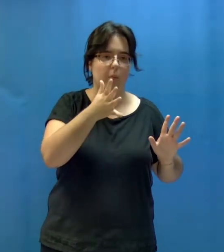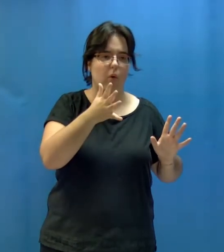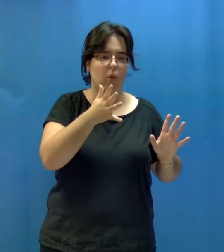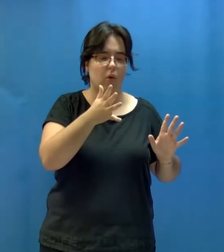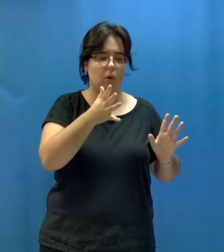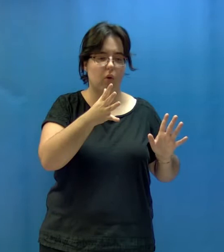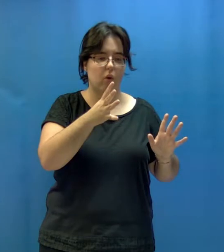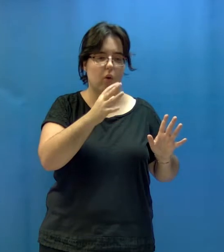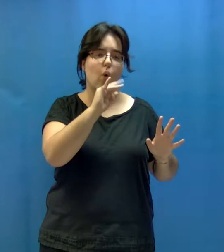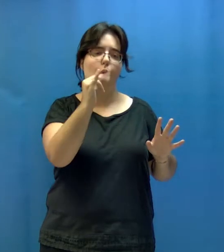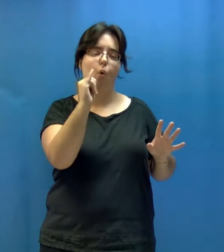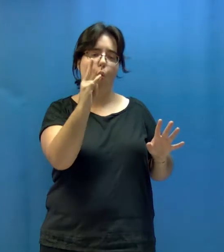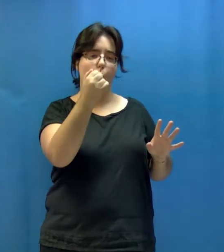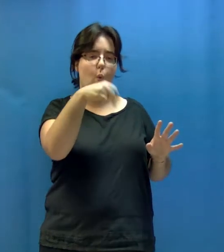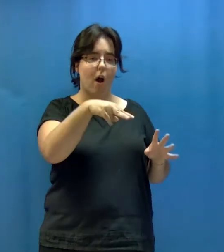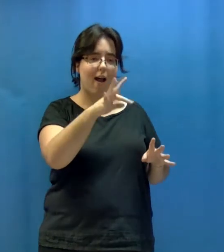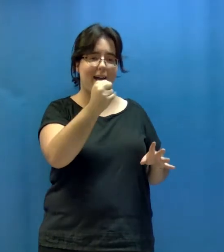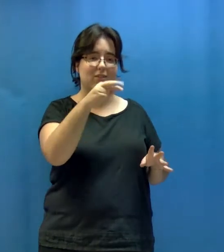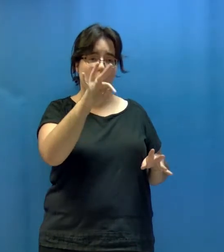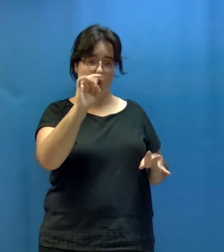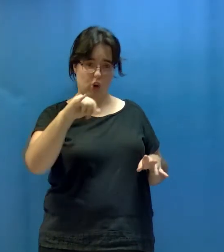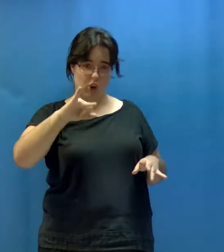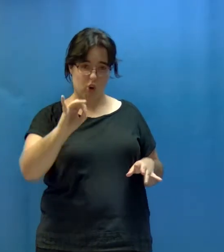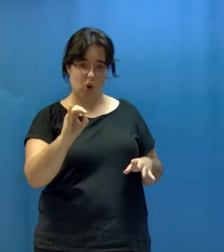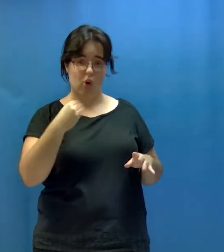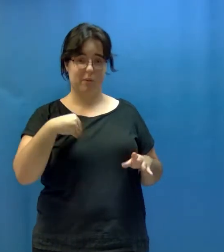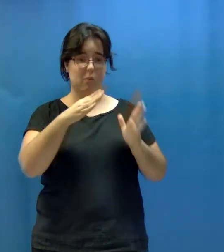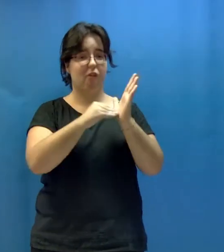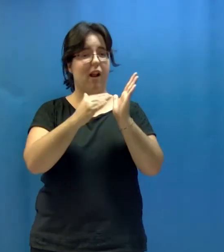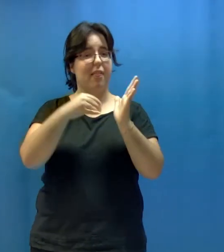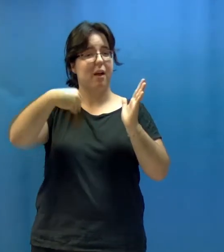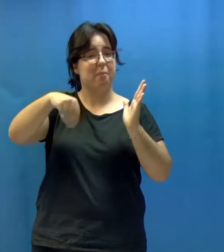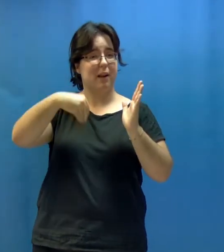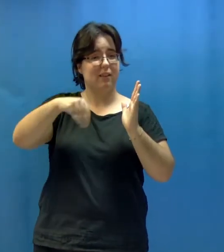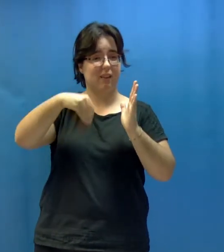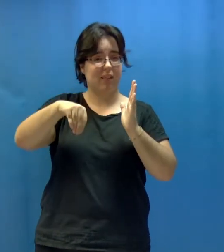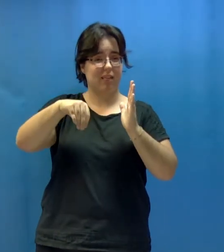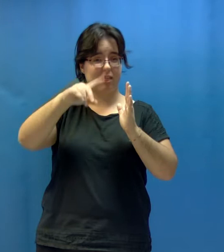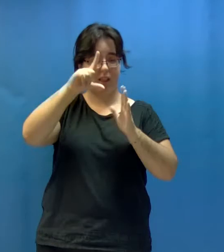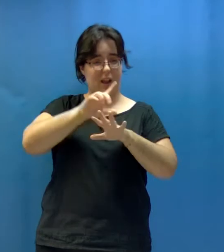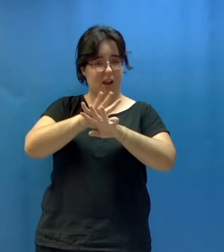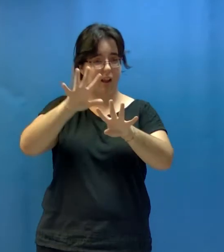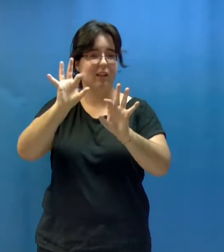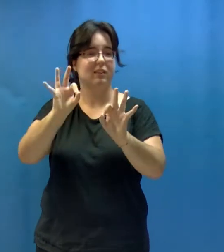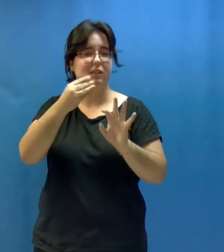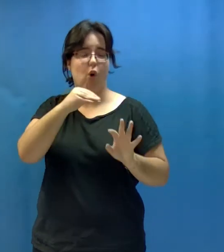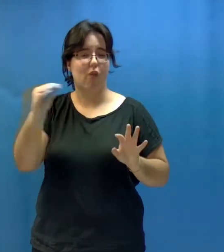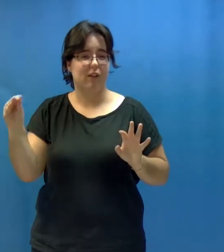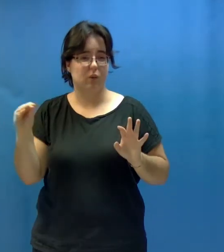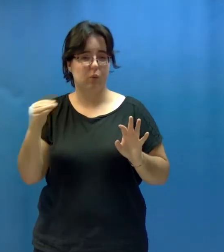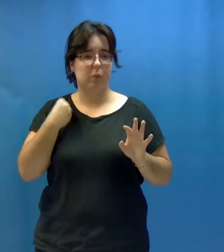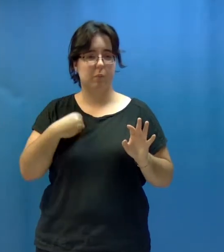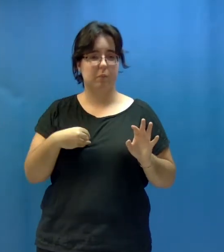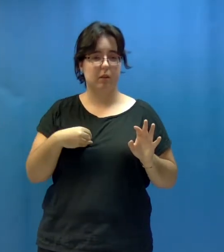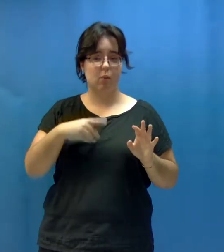qui era Juan Antonio López Larrea? En València era el president del Frente Nacional de la Juventud, que va ser detès en un armament a sa casa en els